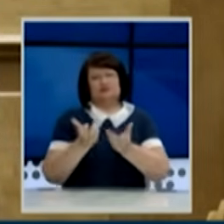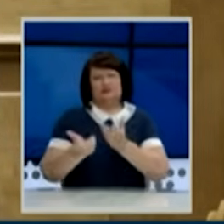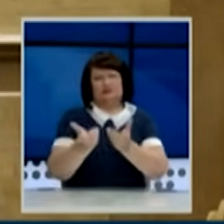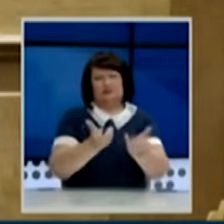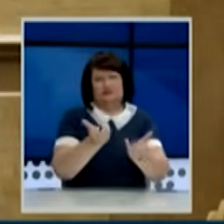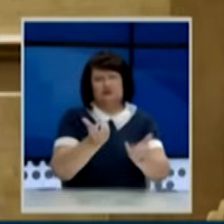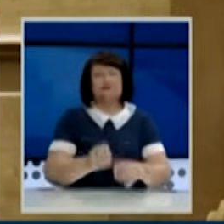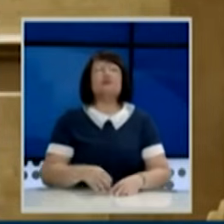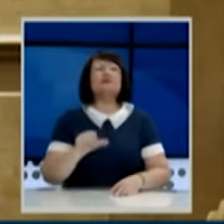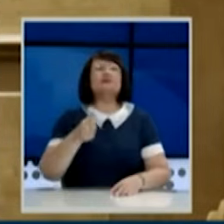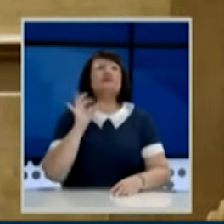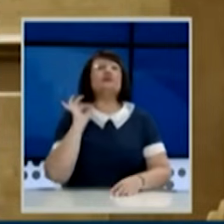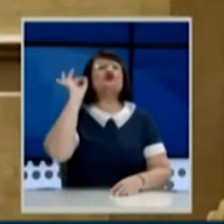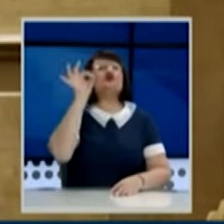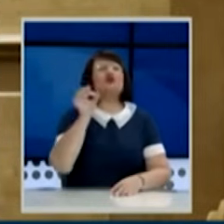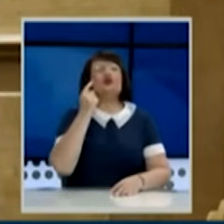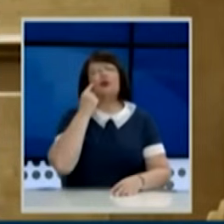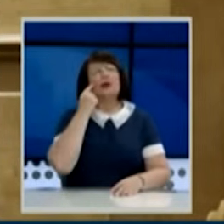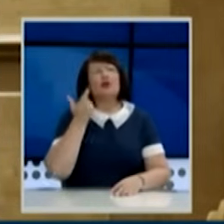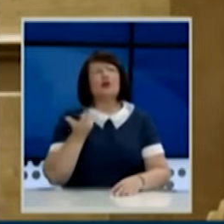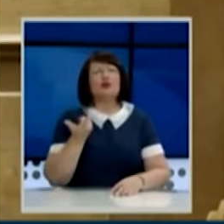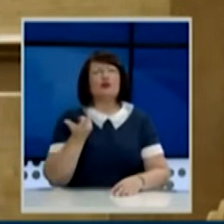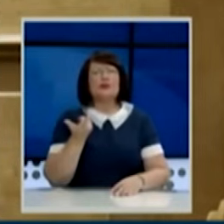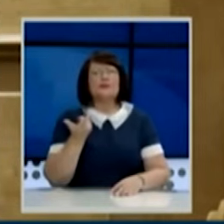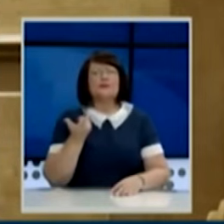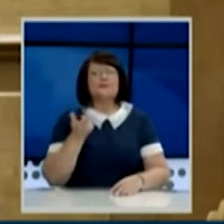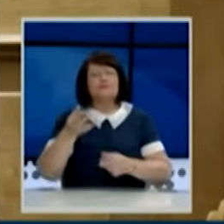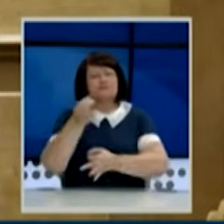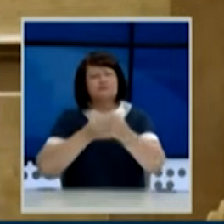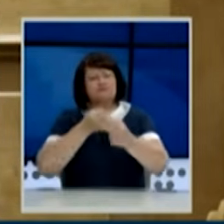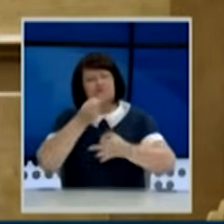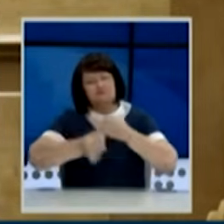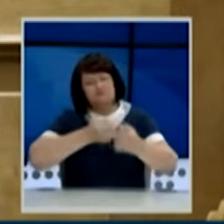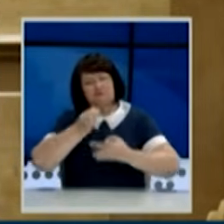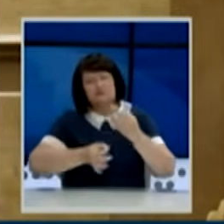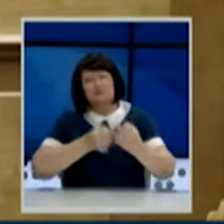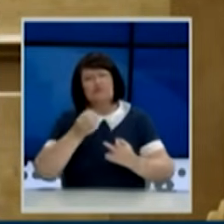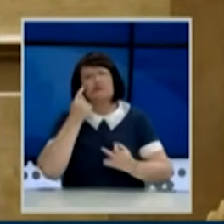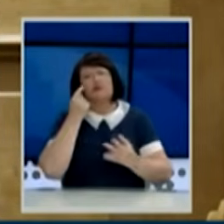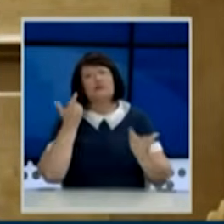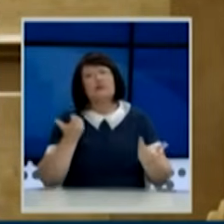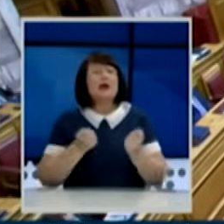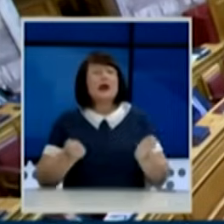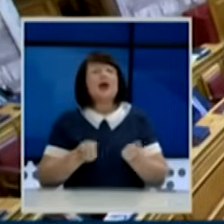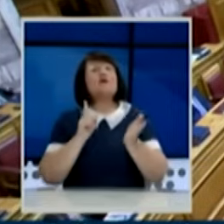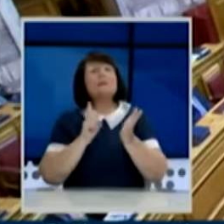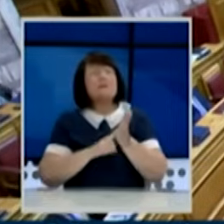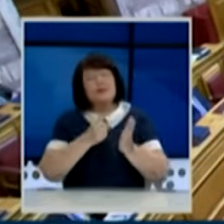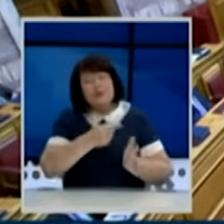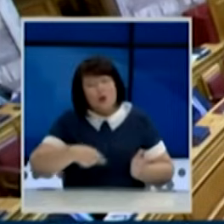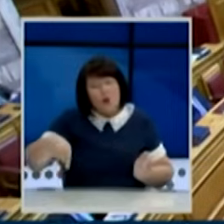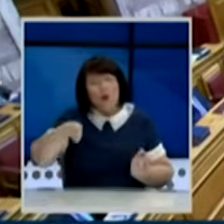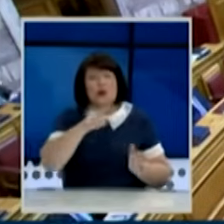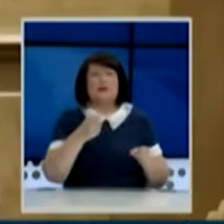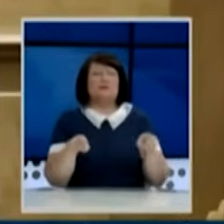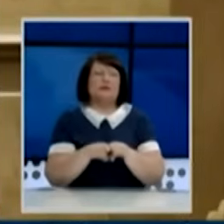ακραία φαινόμενα που ζουν οι άνθρωποι στο Βόλο, στην Καρδίτσα, στην Άρισα. Δεν πάμε εκεί. Ας το αφήσουμε, γιατί